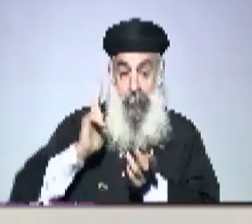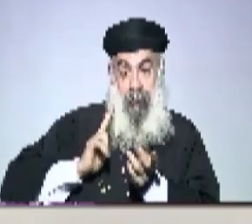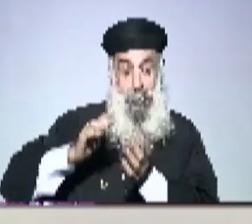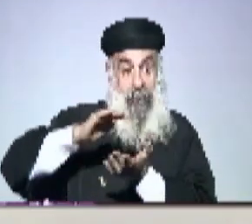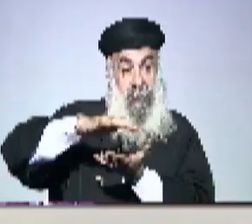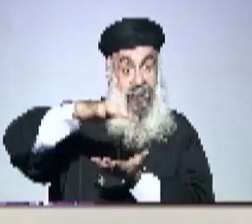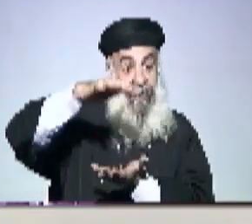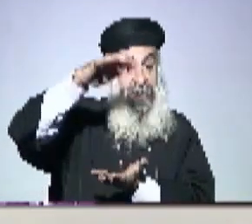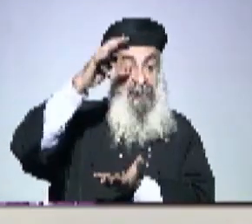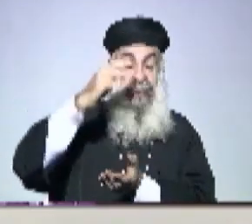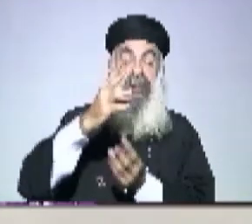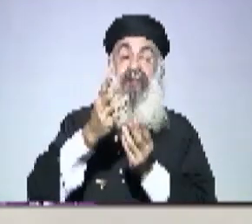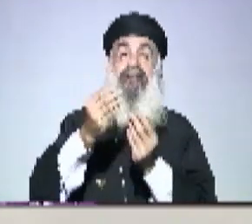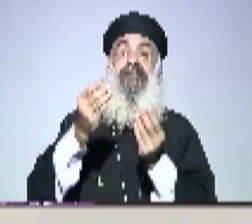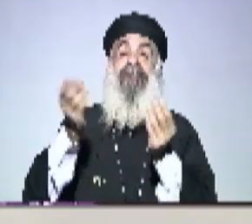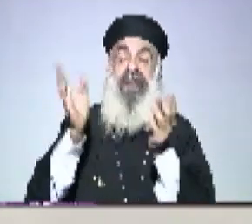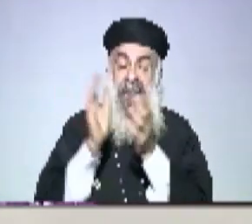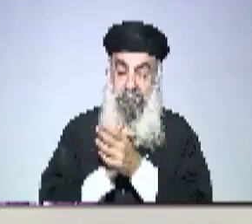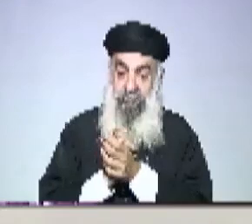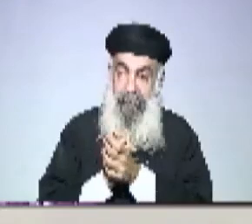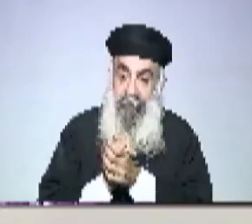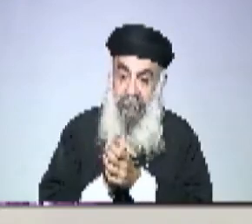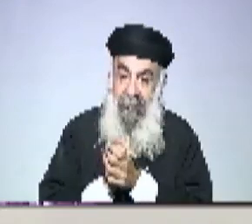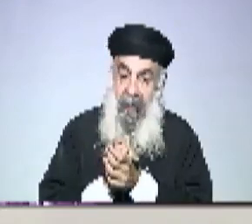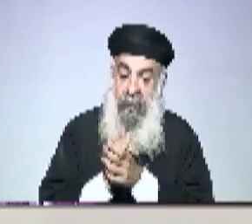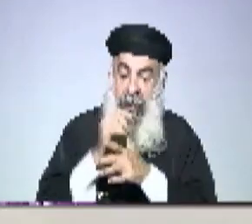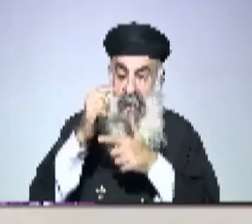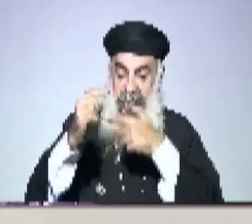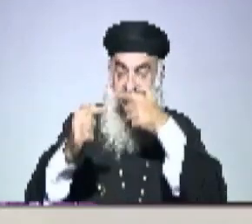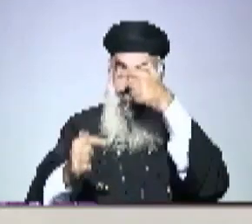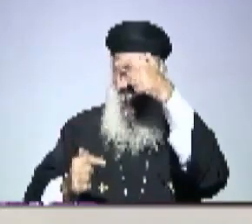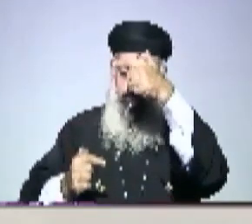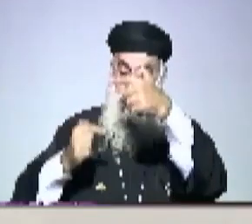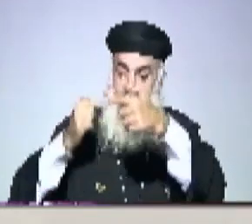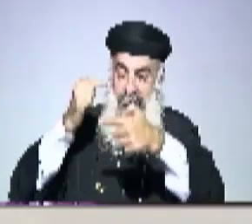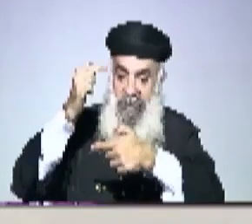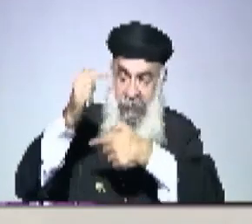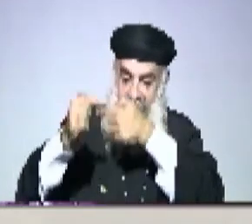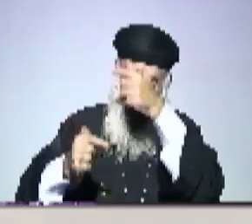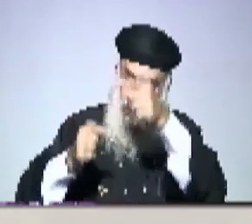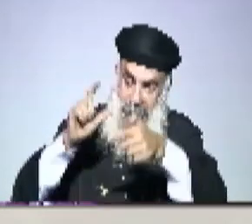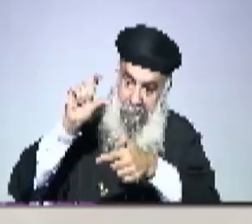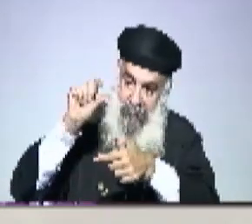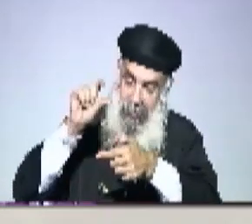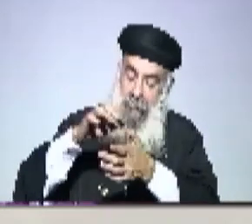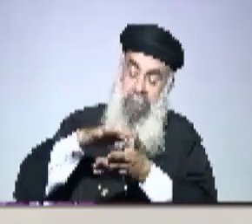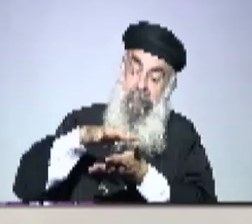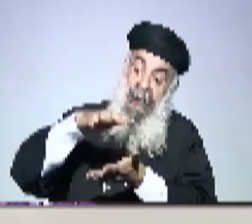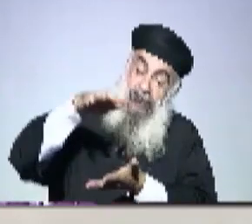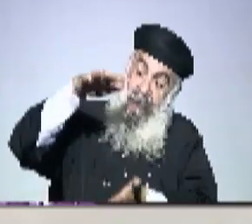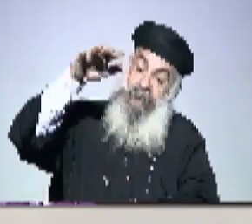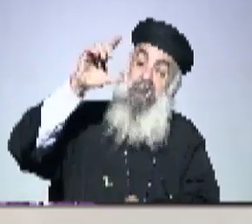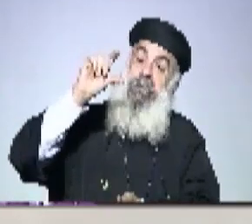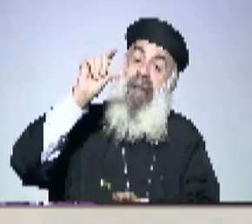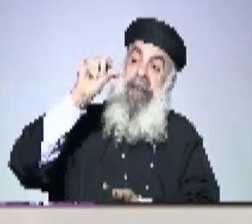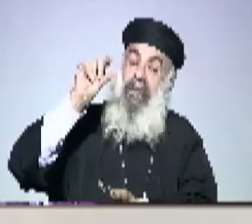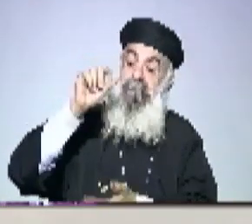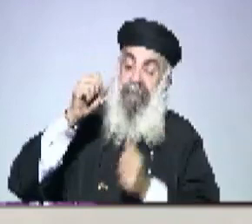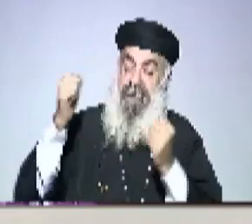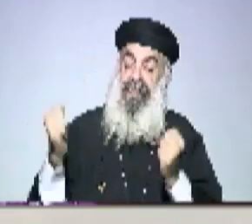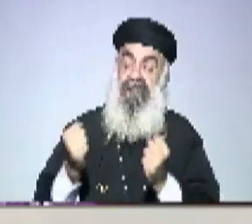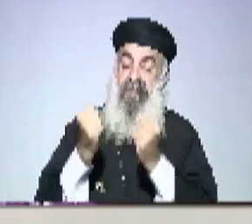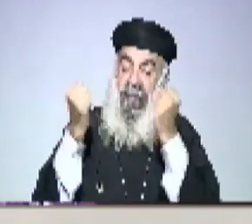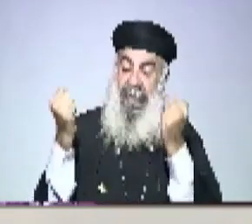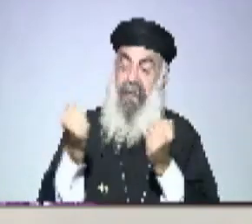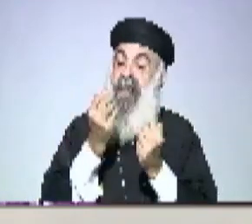شوف الكلام بتاع ربنا حلو اه سواقي الله ملانه ماء تهيئ